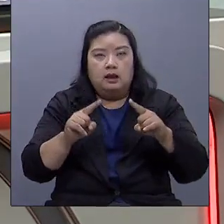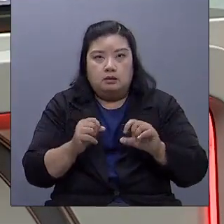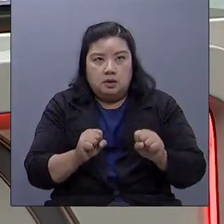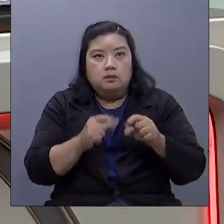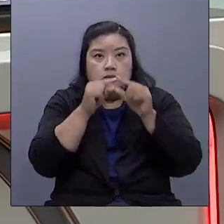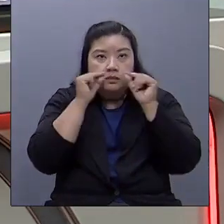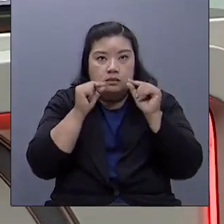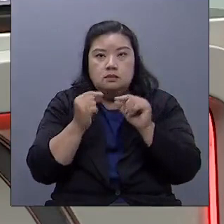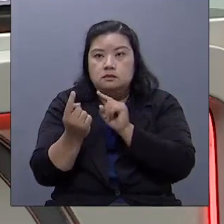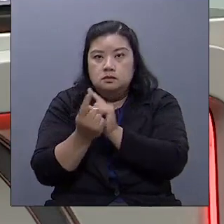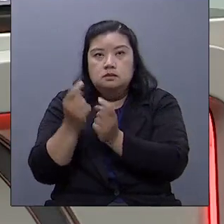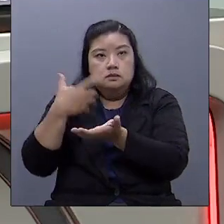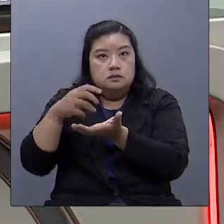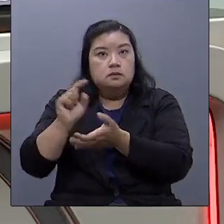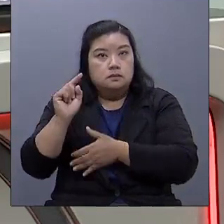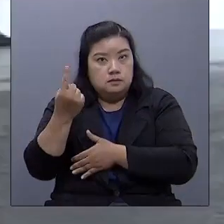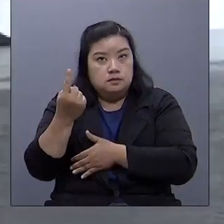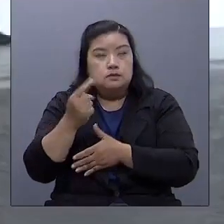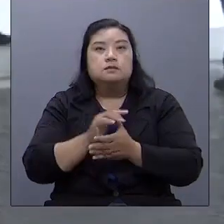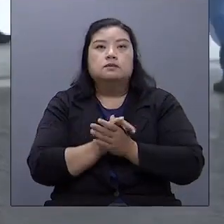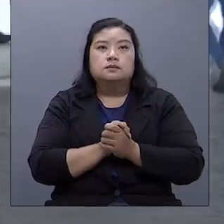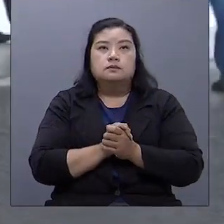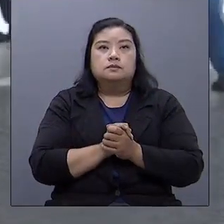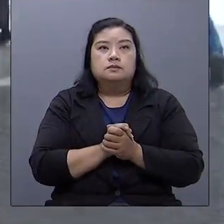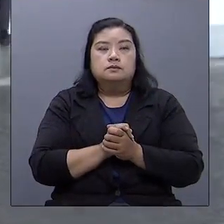ชูวิทย์ให้มาให้ข้อมูลเพิ่มเติมค่ะ